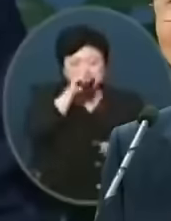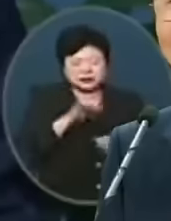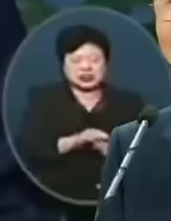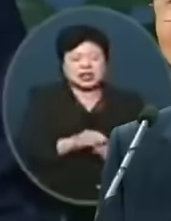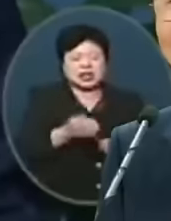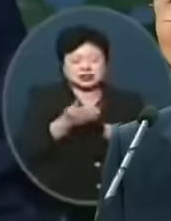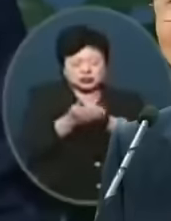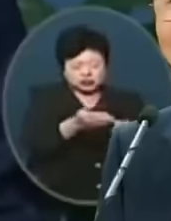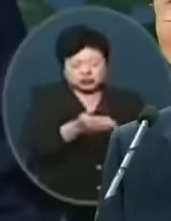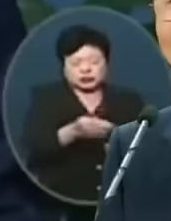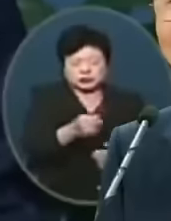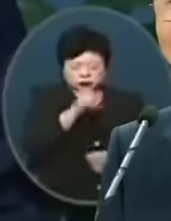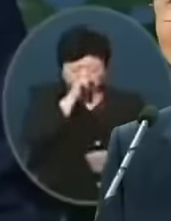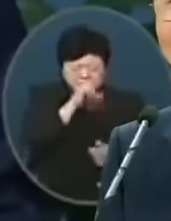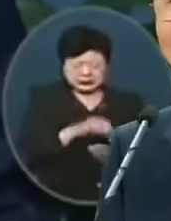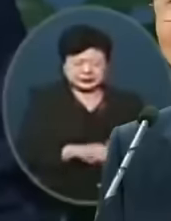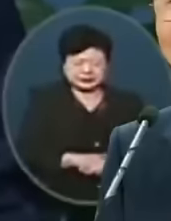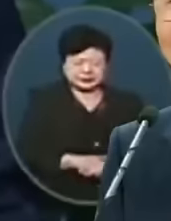편에 있어야 되고